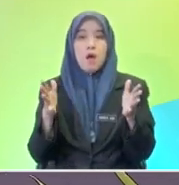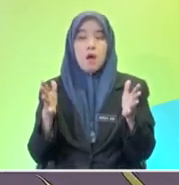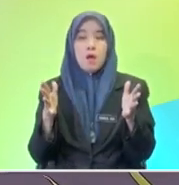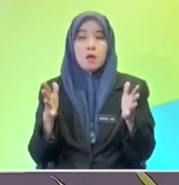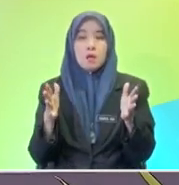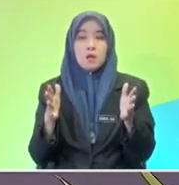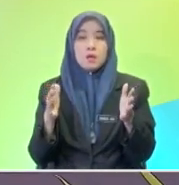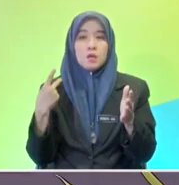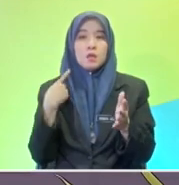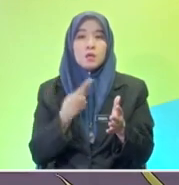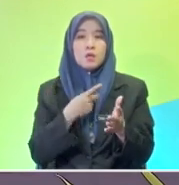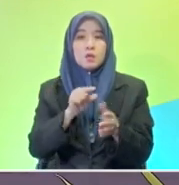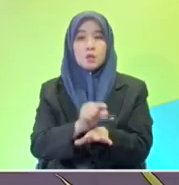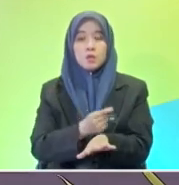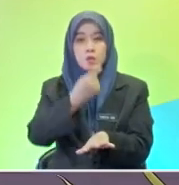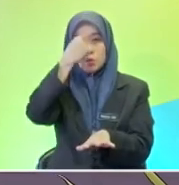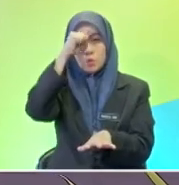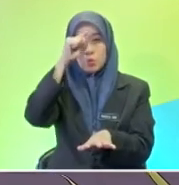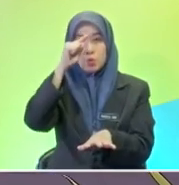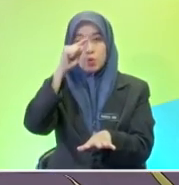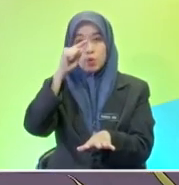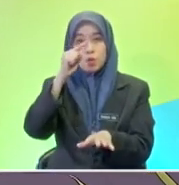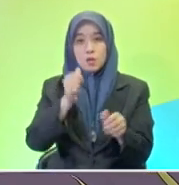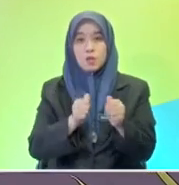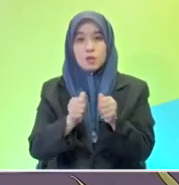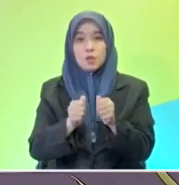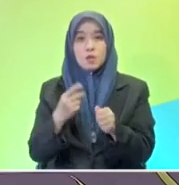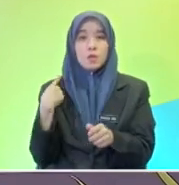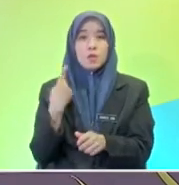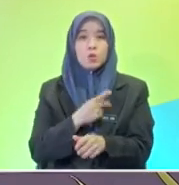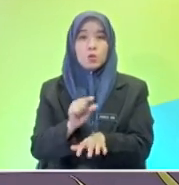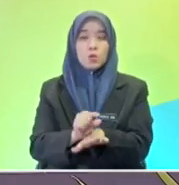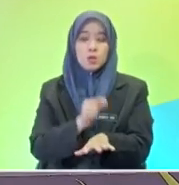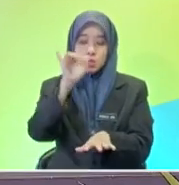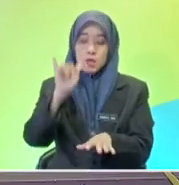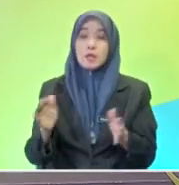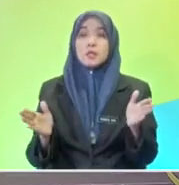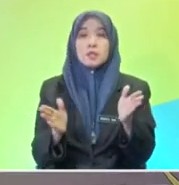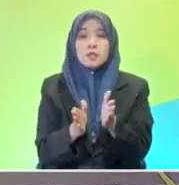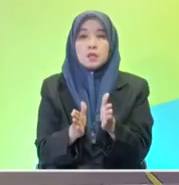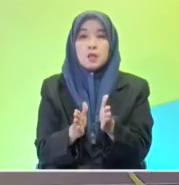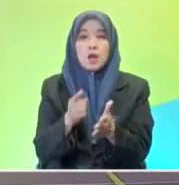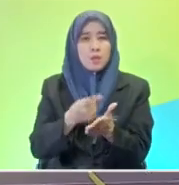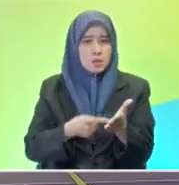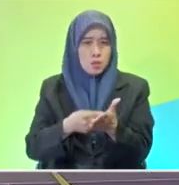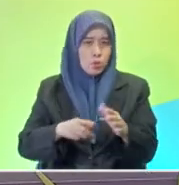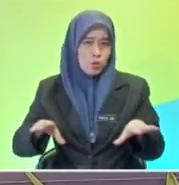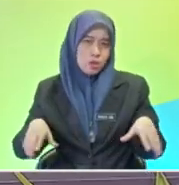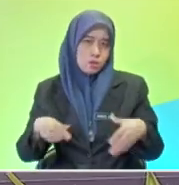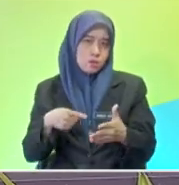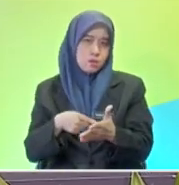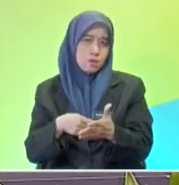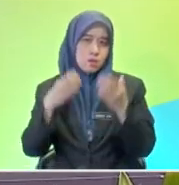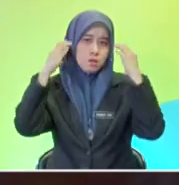untuk aktiviti ni yang kecil oke yang kecil apa kita nak buat ni itah Cu kita nak buat Ak apa cikguani Nak